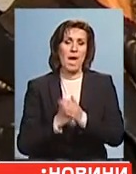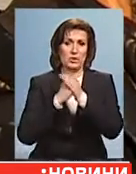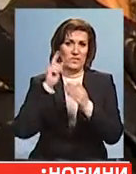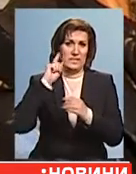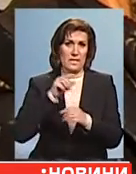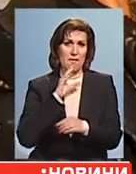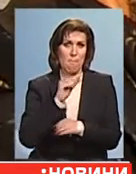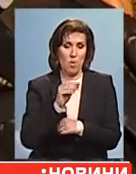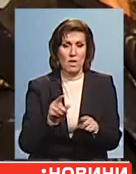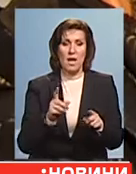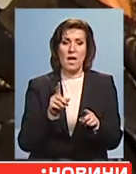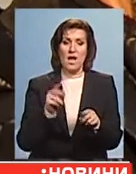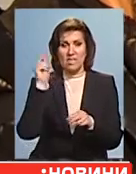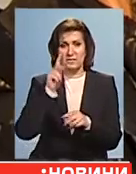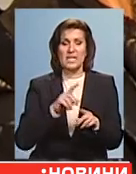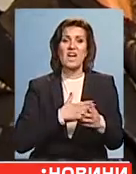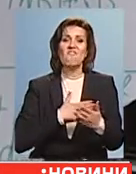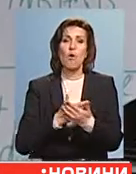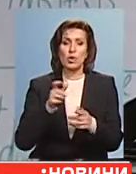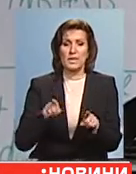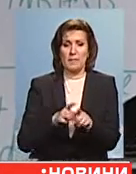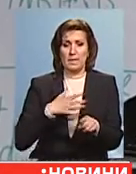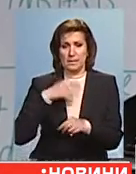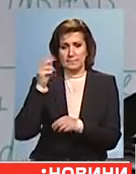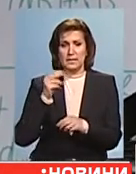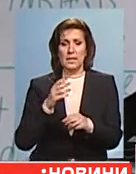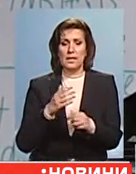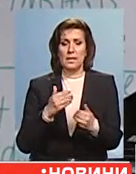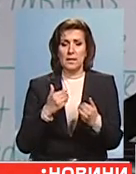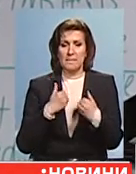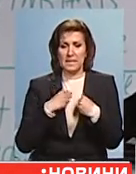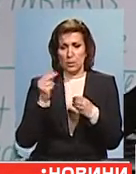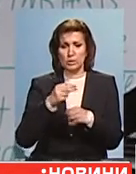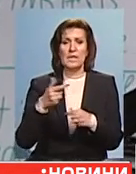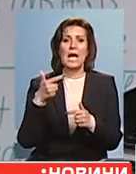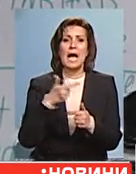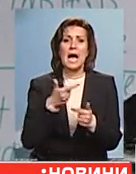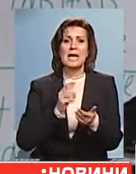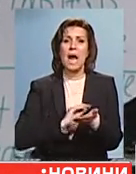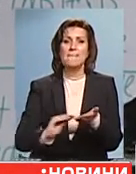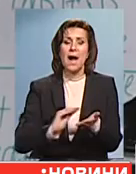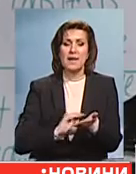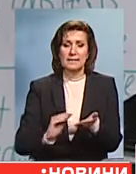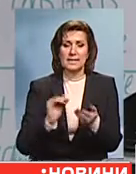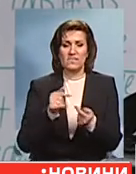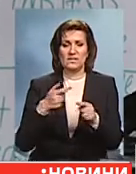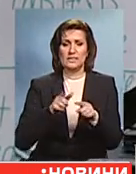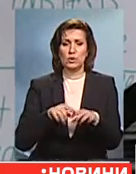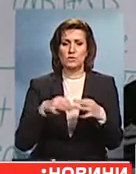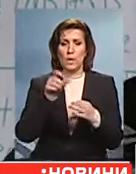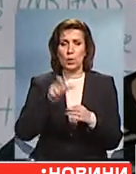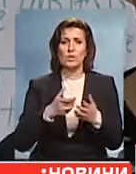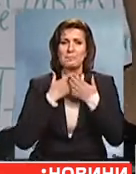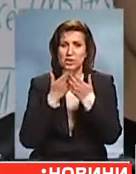мови. Навчає як волонтер, як і його колись у Канаді. Головний наголос на вивчення граматики. І, відповідно, це дозволяє